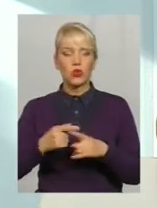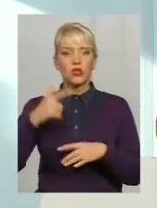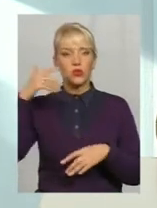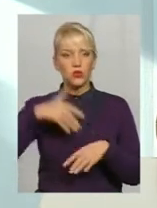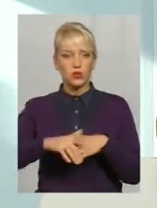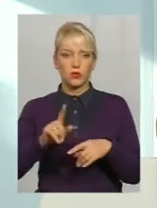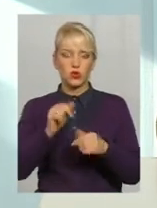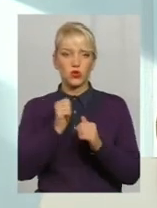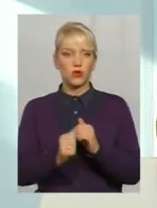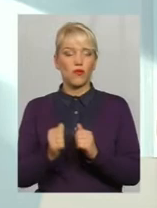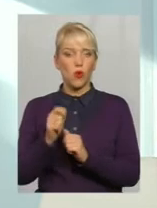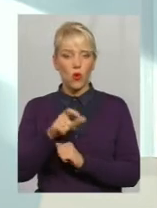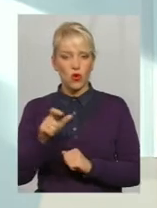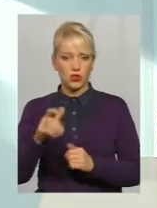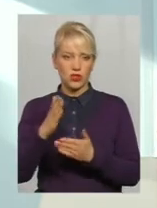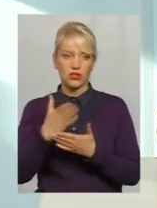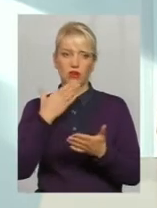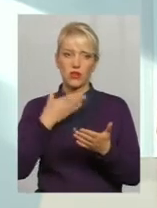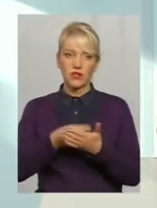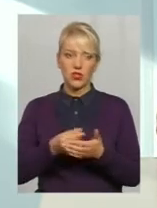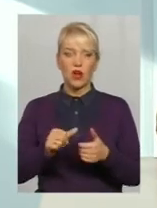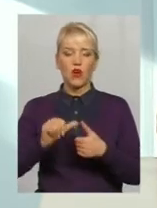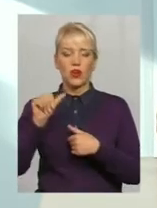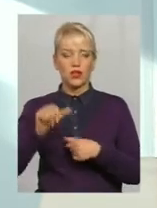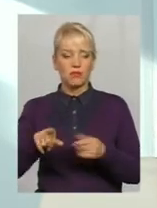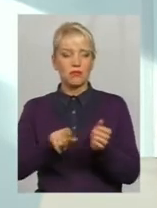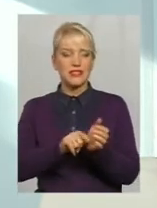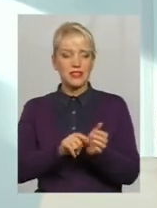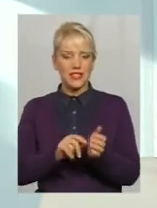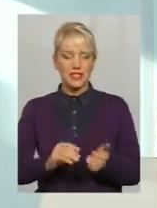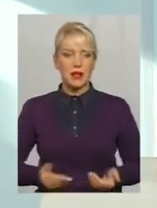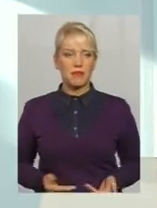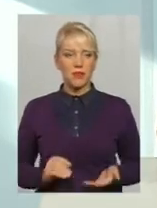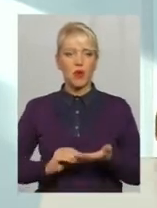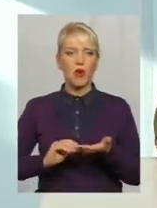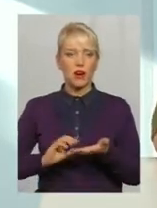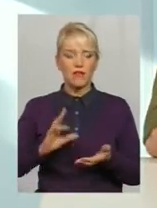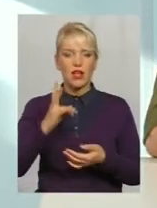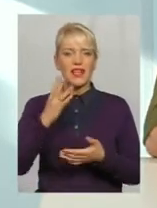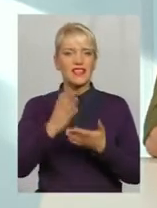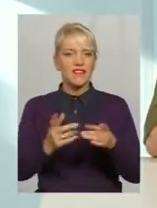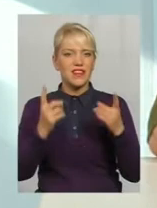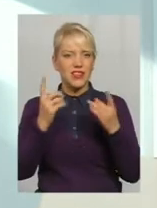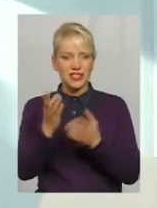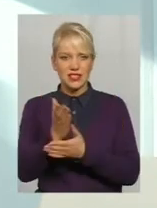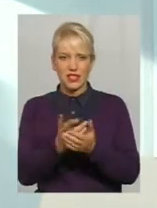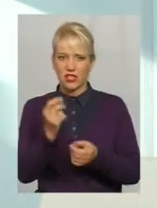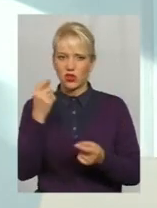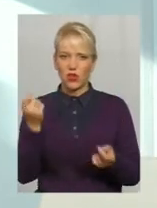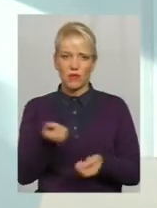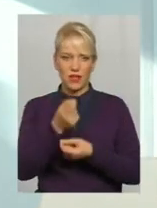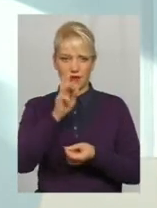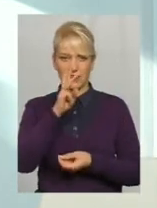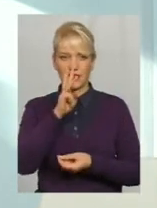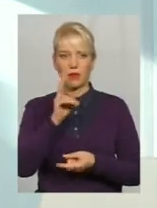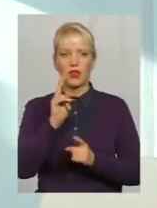у кожного є окрема своя пенсійна біографія. Є великі стажі, але надзвичайно маленька заробітна плата. І коли говорити про те,